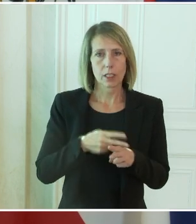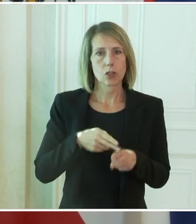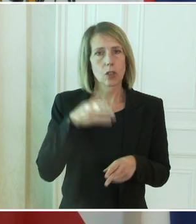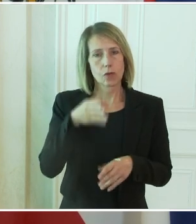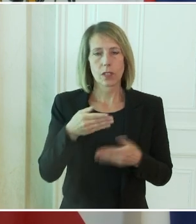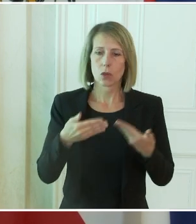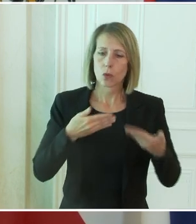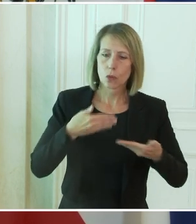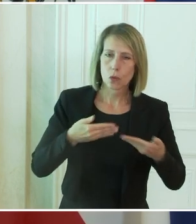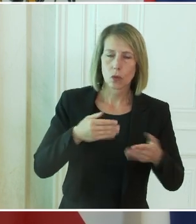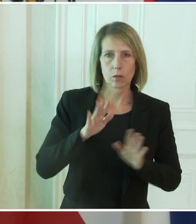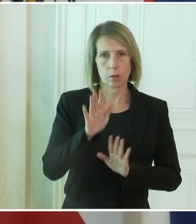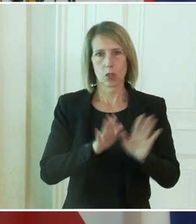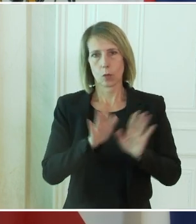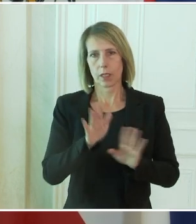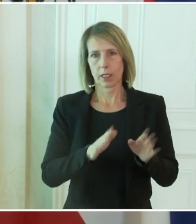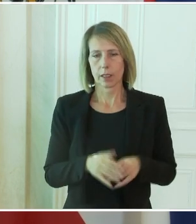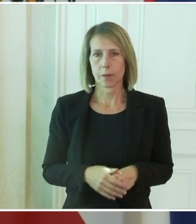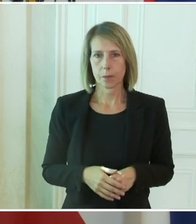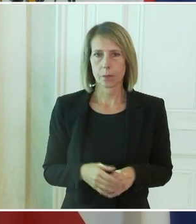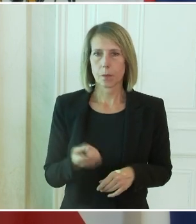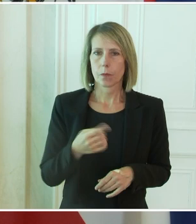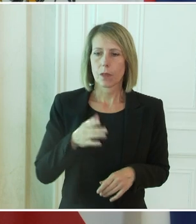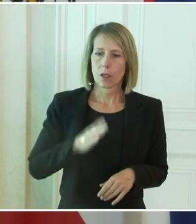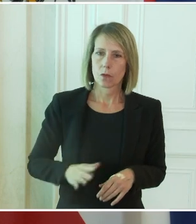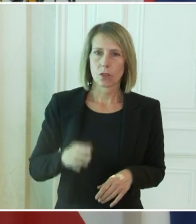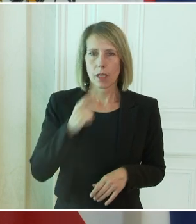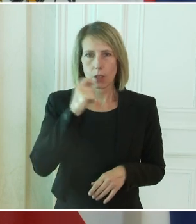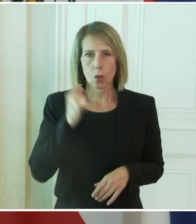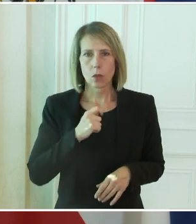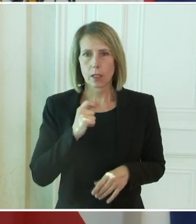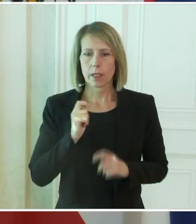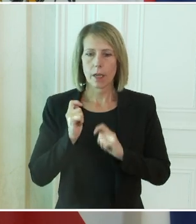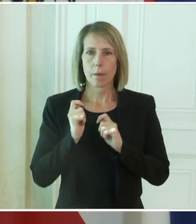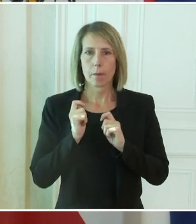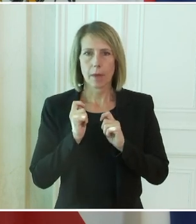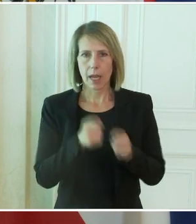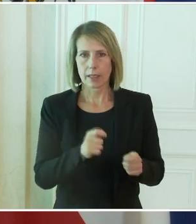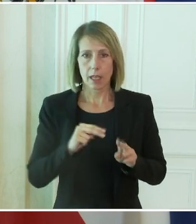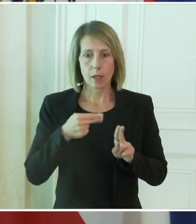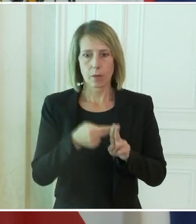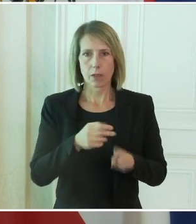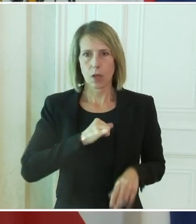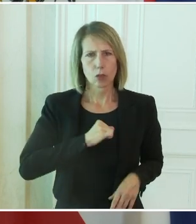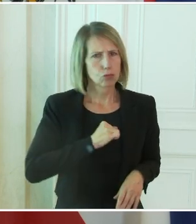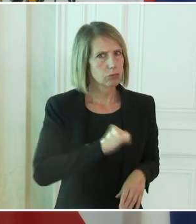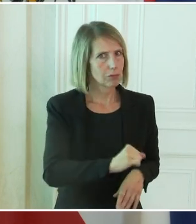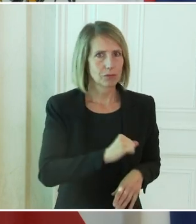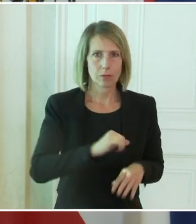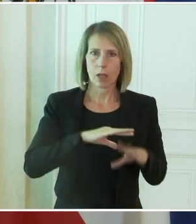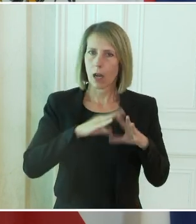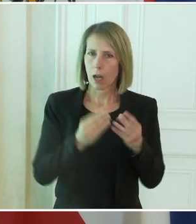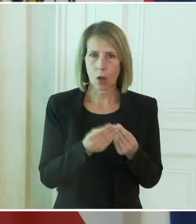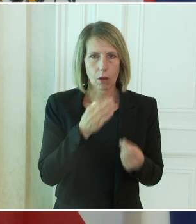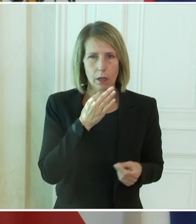allem, was wir jetzt hören, wurde von Seiten der Ukraine das nicht nur schnell beantwortet, sondern auch sehr umfänglich beantwortet. Wir warten